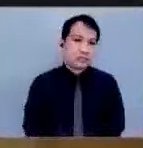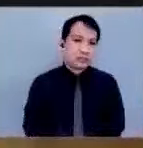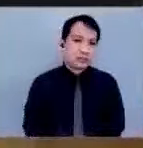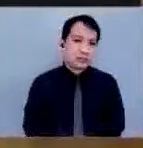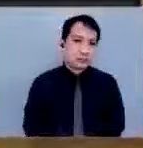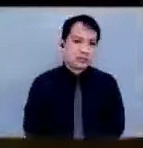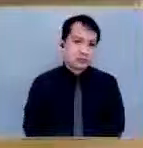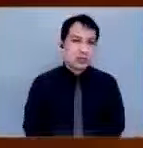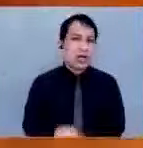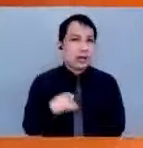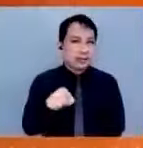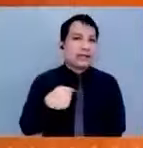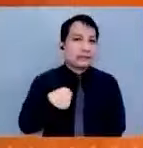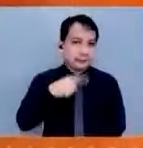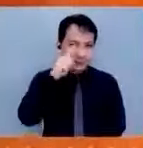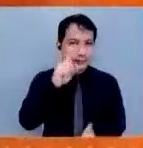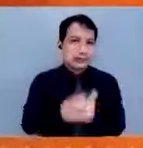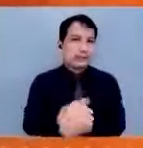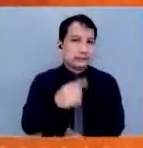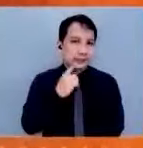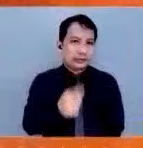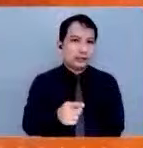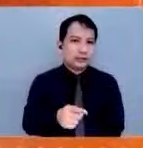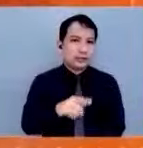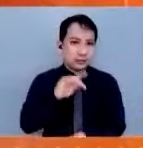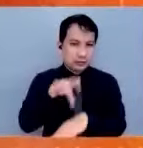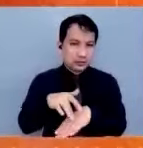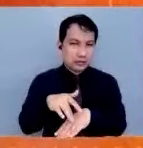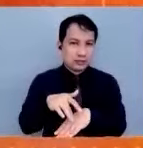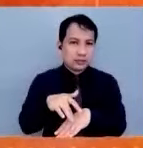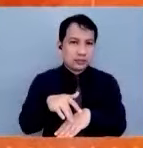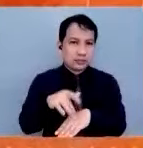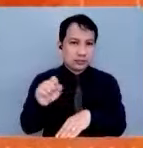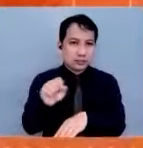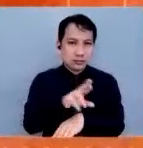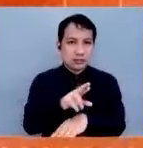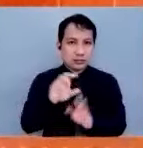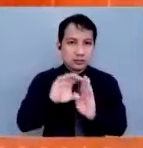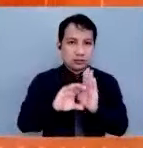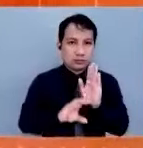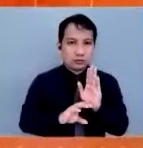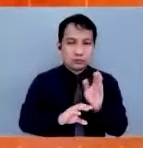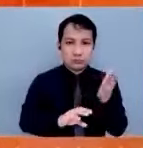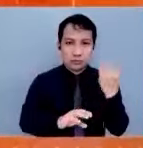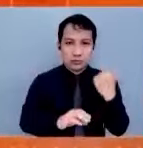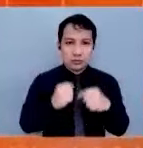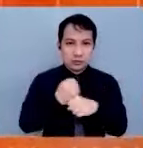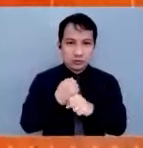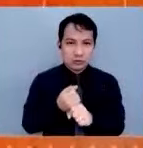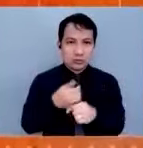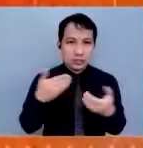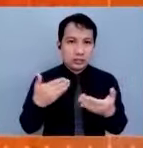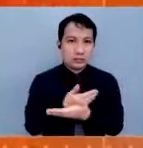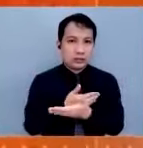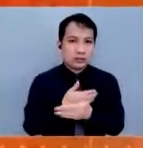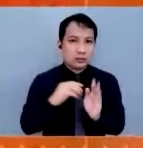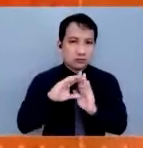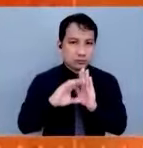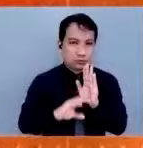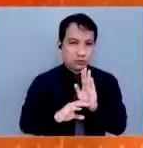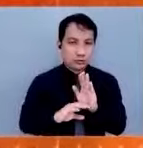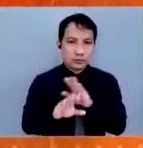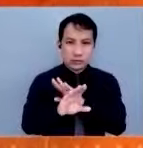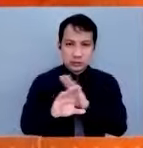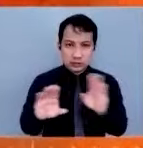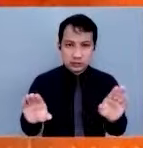Maniwalat ka hindi. Totoo naman na kinalikot ni Marcos Sr. ang konstitusyon at gumawa pa ng bagong konstitusyon. Pero hindi siya ang